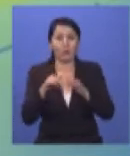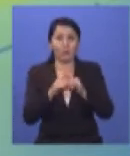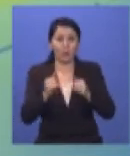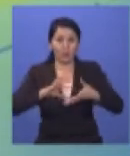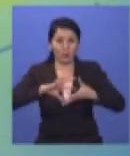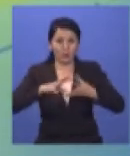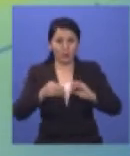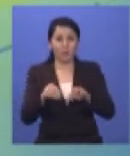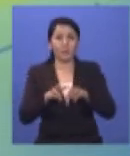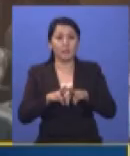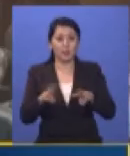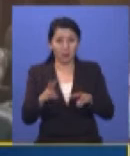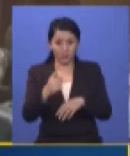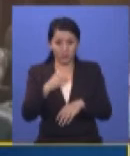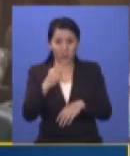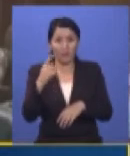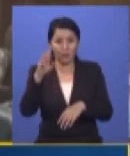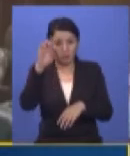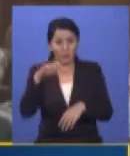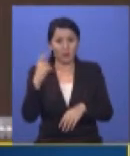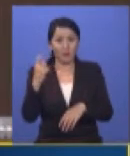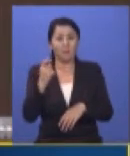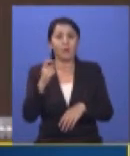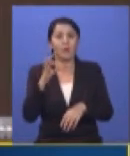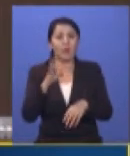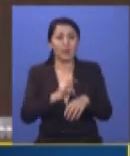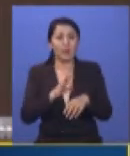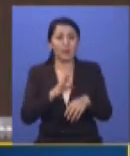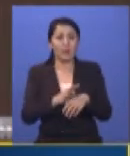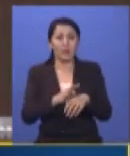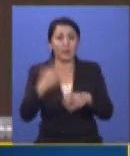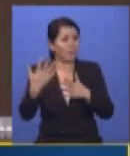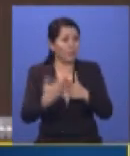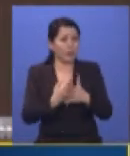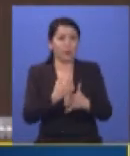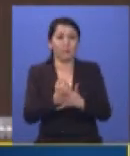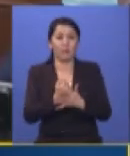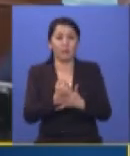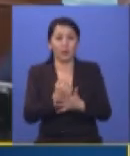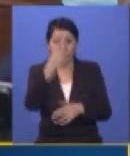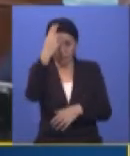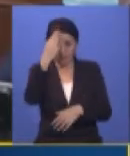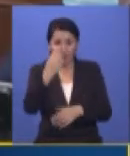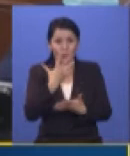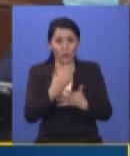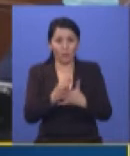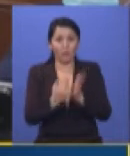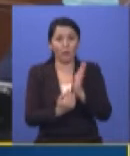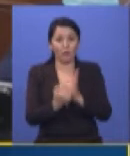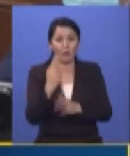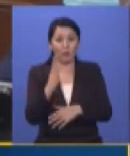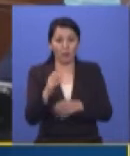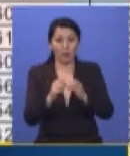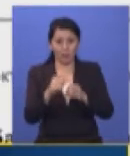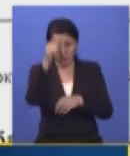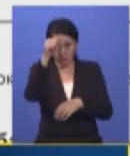көрсеткіштері қаралды. Премьер-министрдің айтуынша, ел экономикасы пандемия жағдайына сәтті бейімделді және өсім көрсетіп отыр. Мәселен, 11